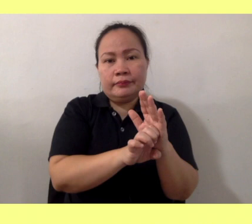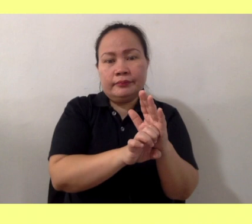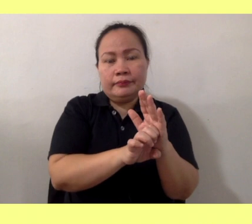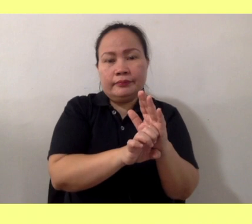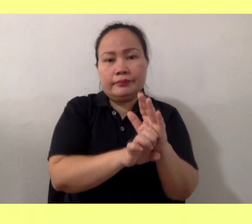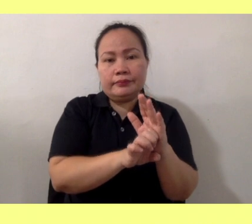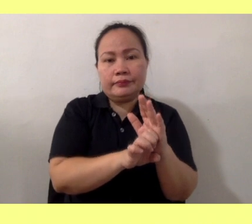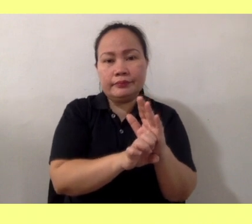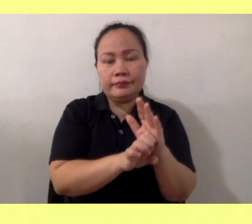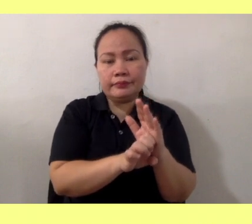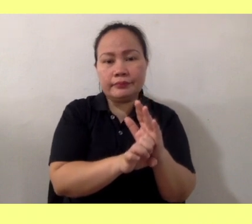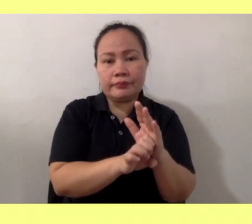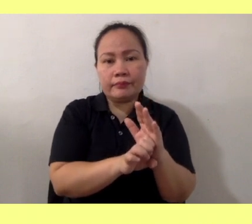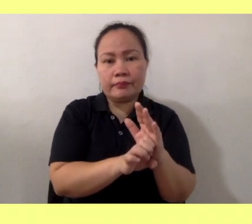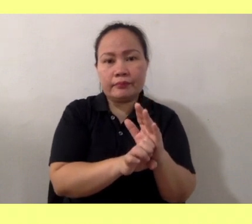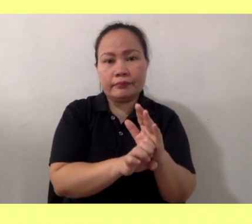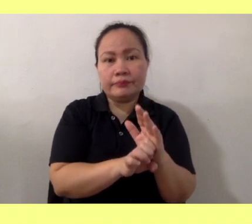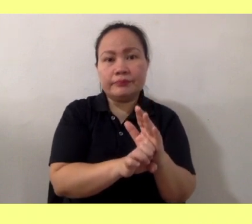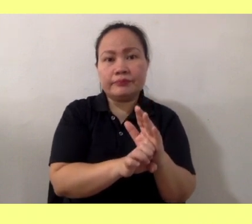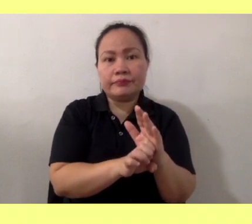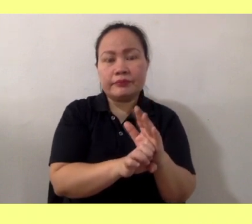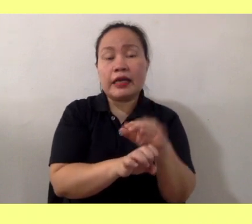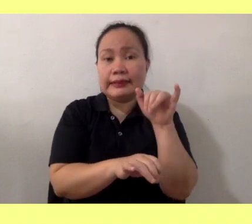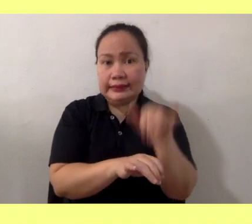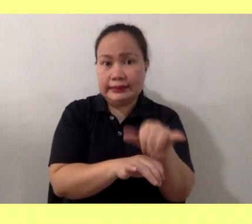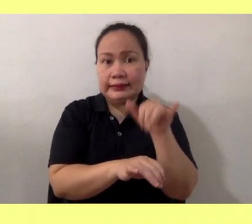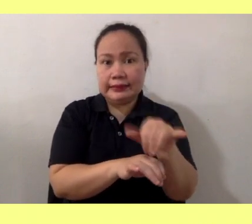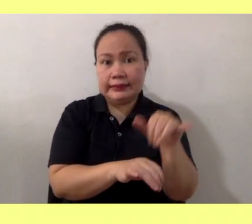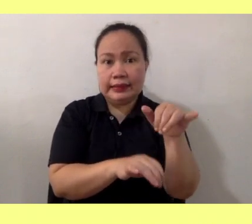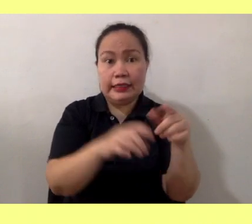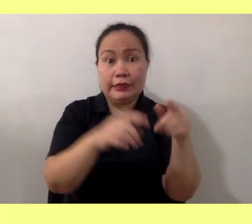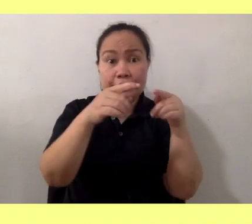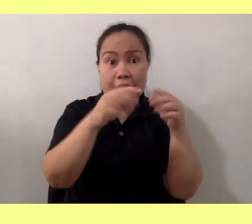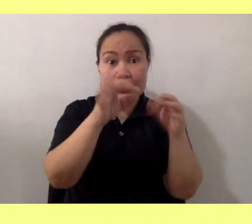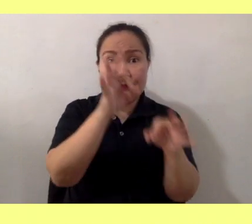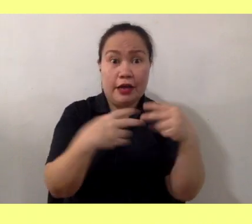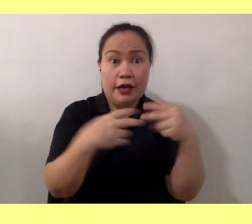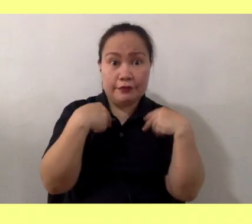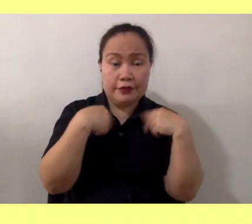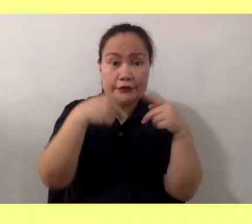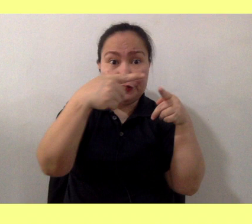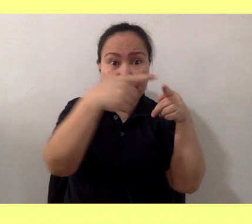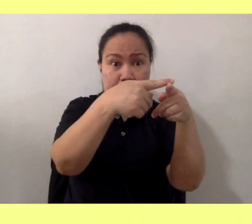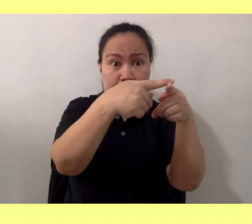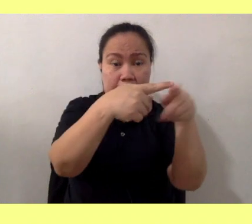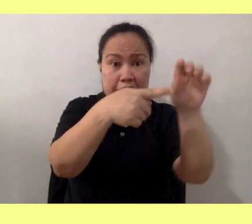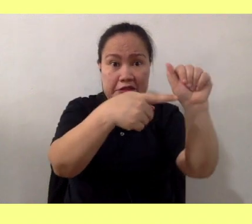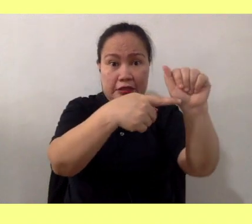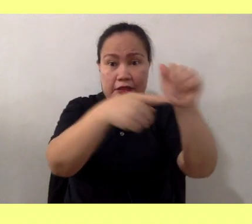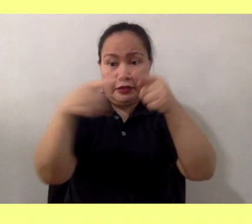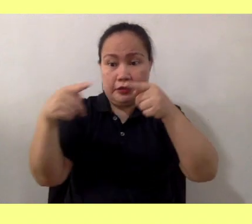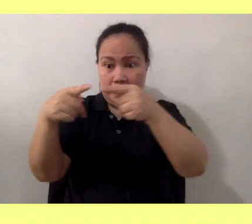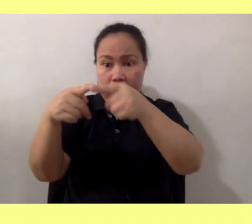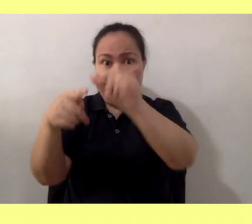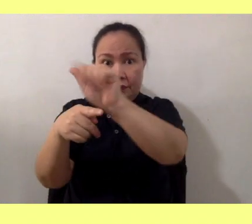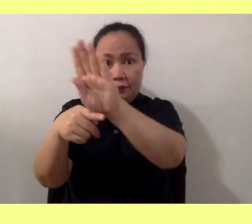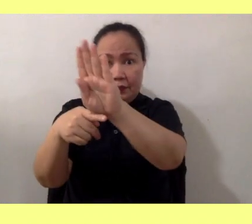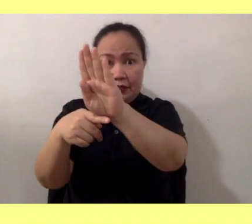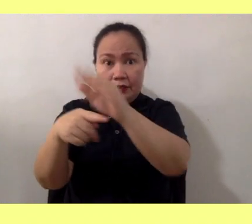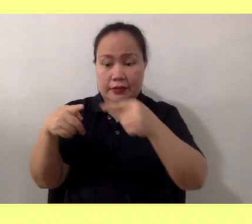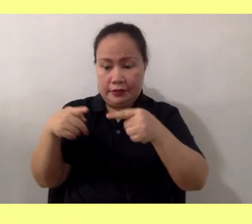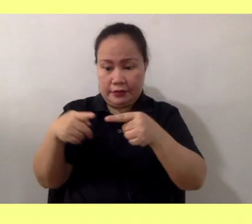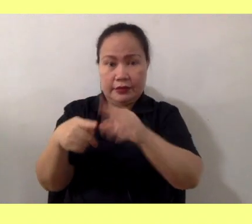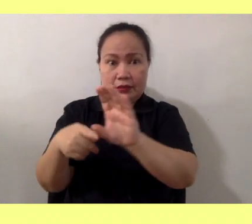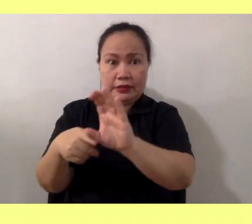nandito yung name, nandito si B, nandito si C. Coplanar pa rin ba yun? Yes. Kasi nasa isang plane sila. Okay?